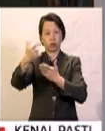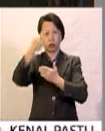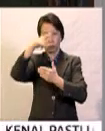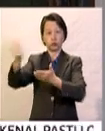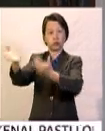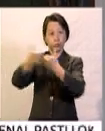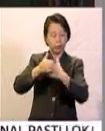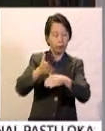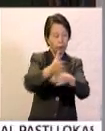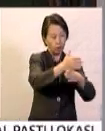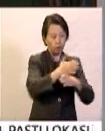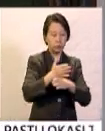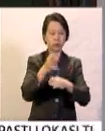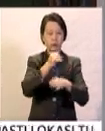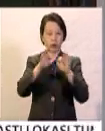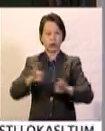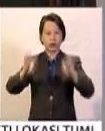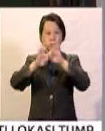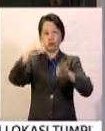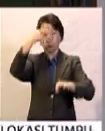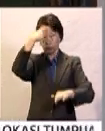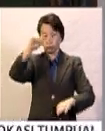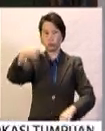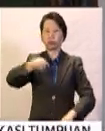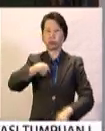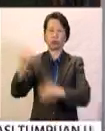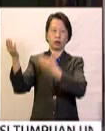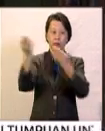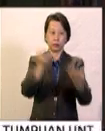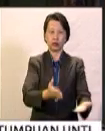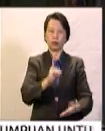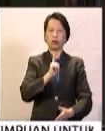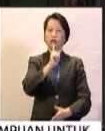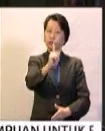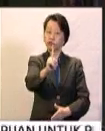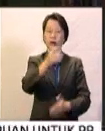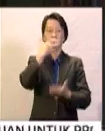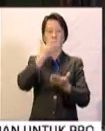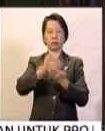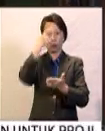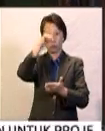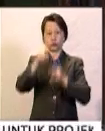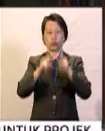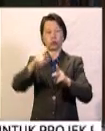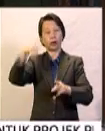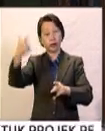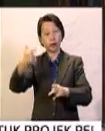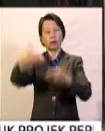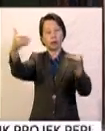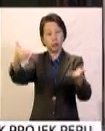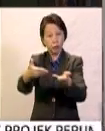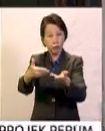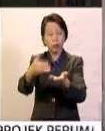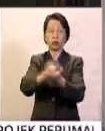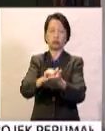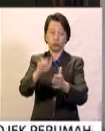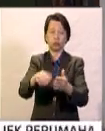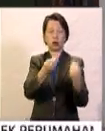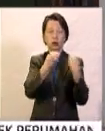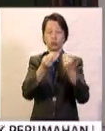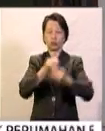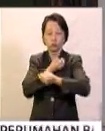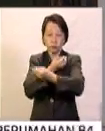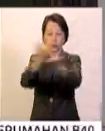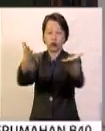dikongsikan. Dan paling utama sekali bagi saya, bawa imej Islam itu yang terbaik untuk orang lain, perkenalkan. Dan itu memang kita dituntut untuk